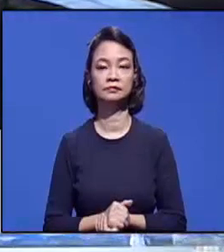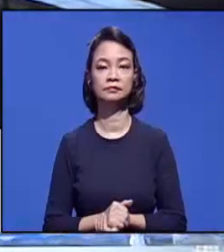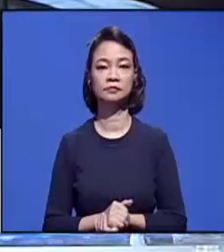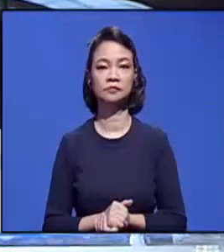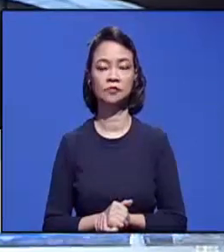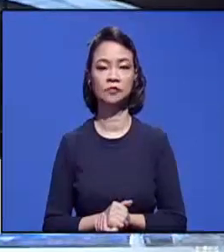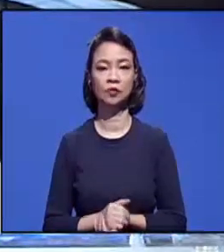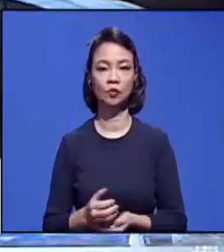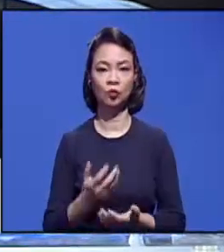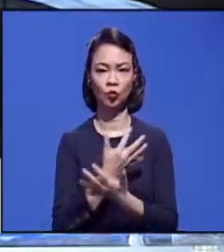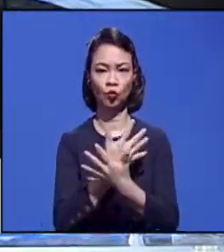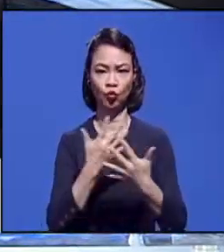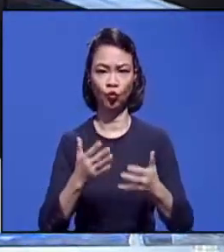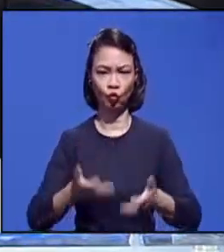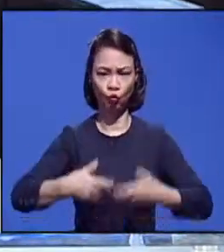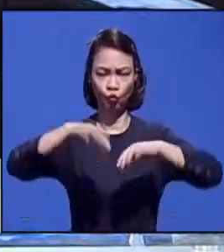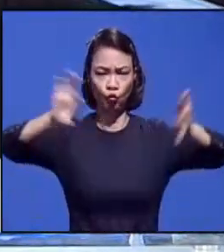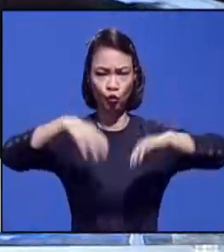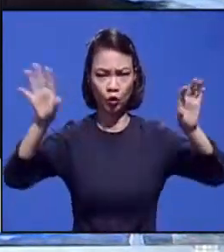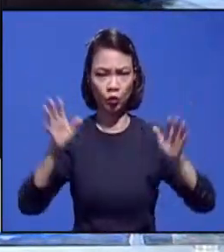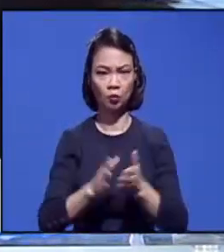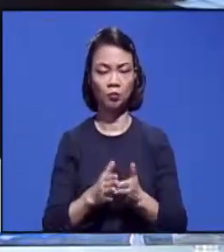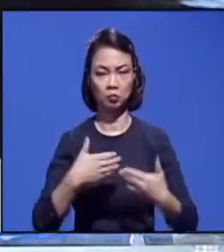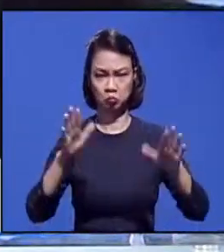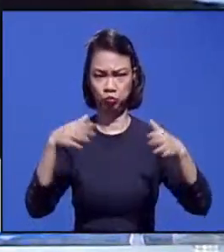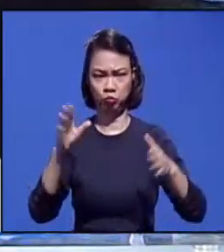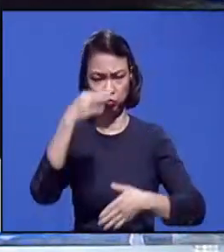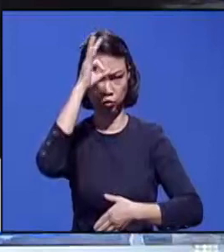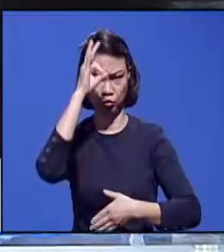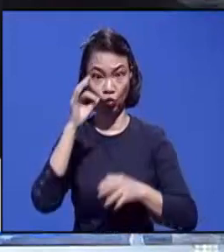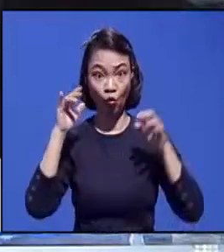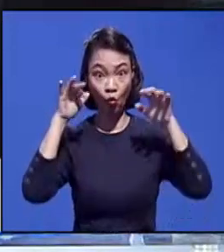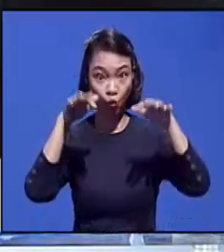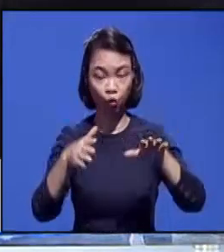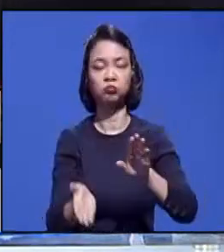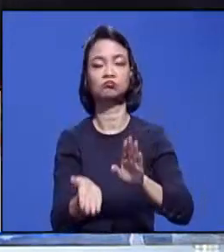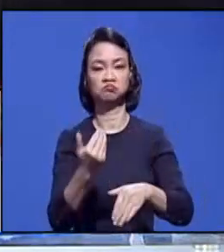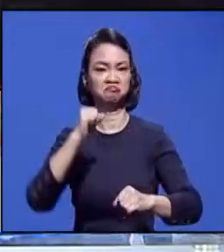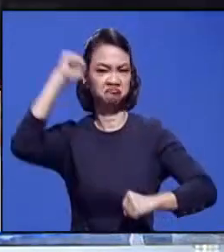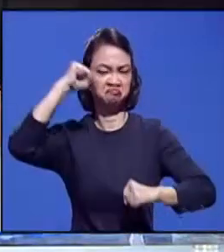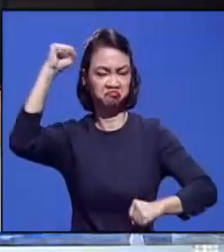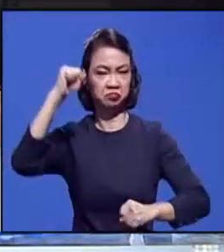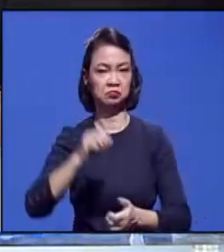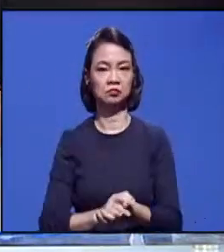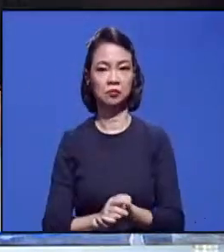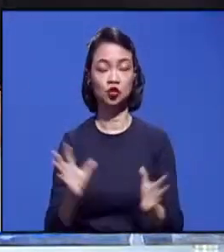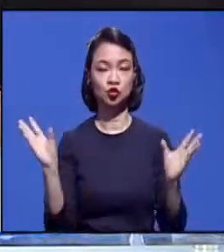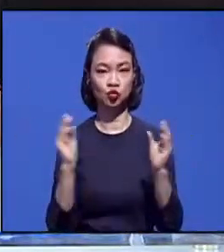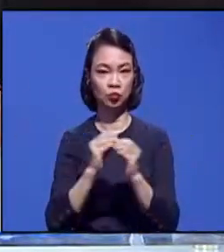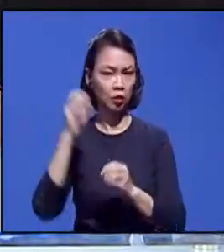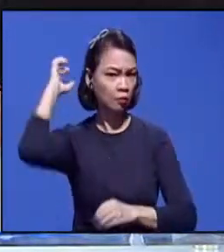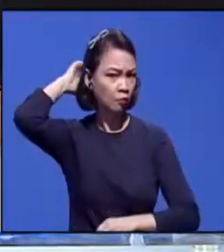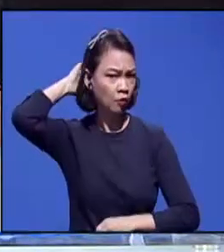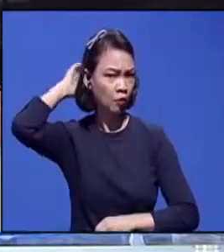Pasca dibubarkan polisi, massa peserta aksi 1812 di ibu kota kembali berkumpul dan berunjuk rasa. Sejumlah emak-emak menolak dibubarkan